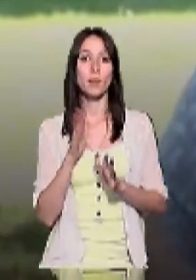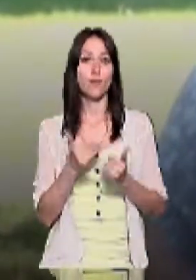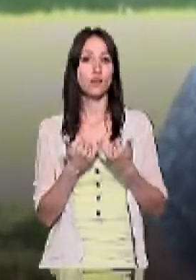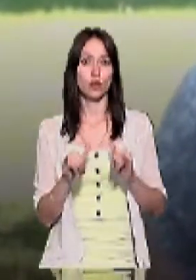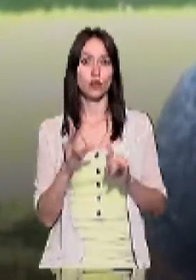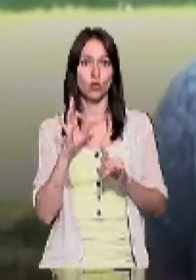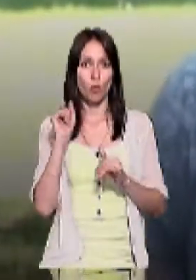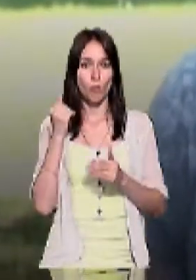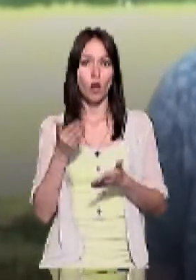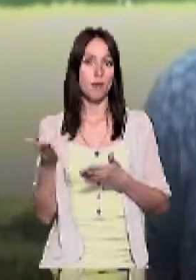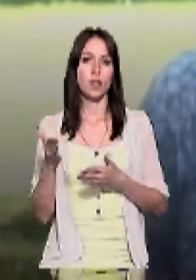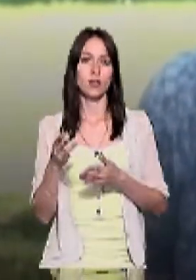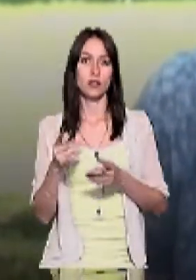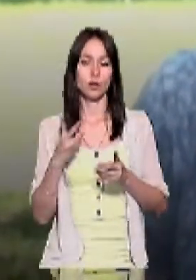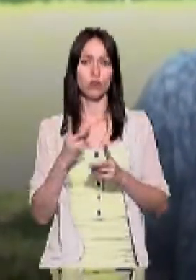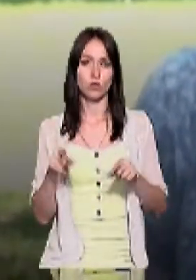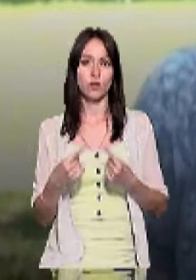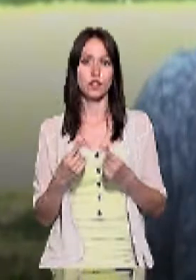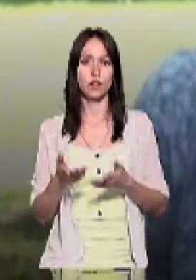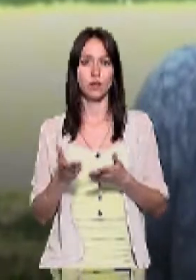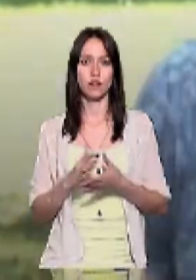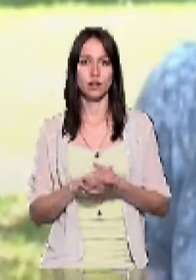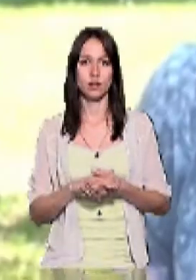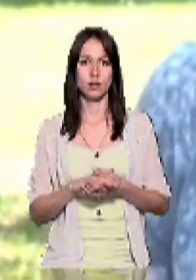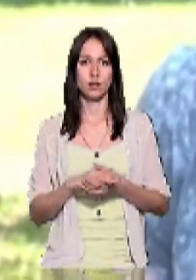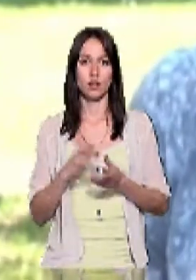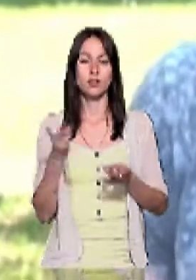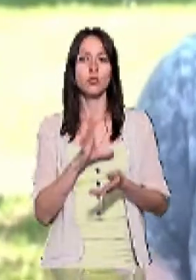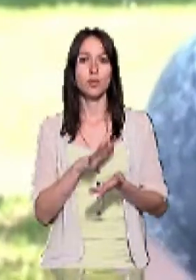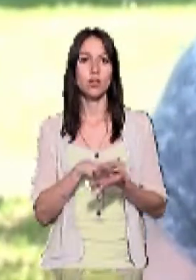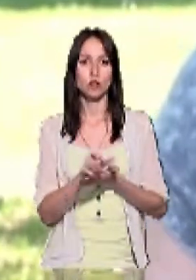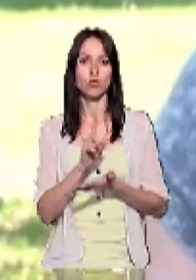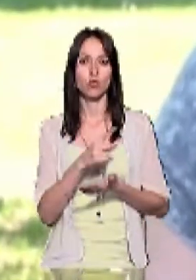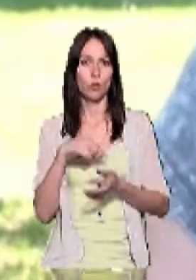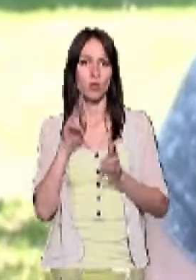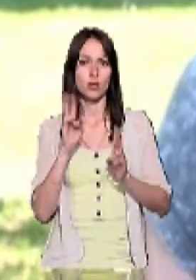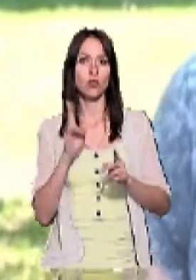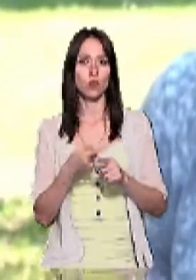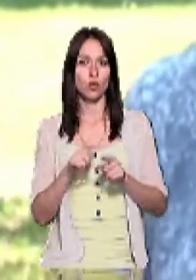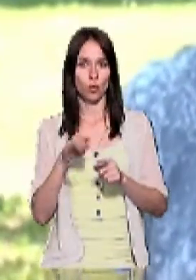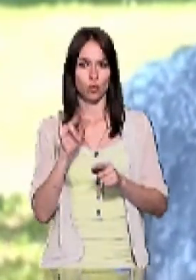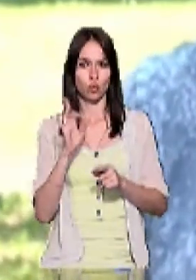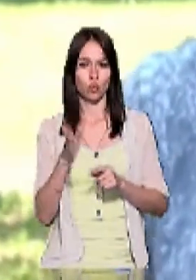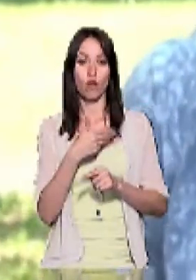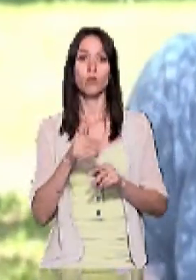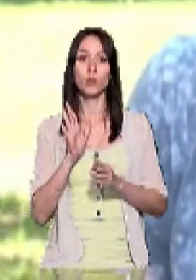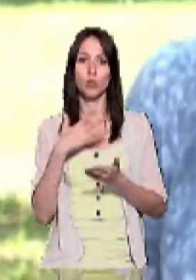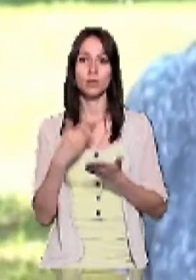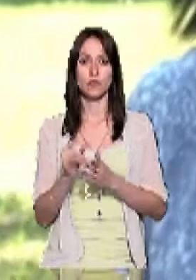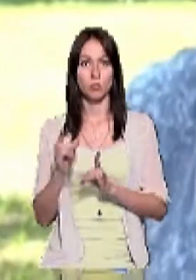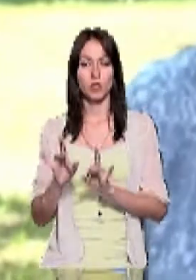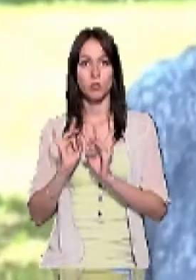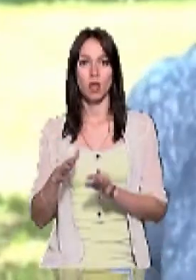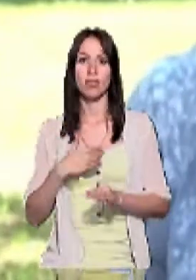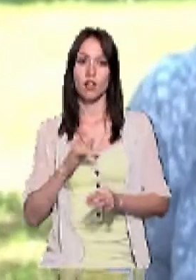пам'ятник, звичайно, не зітруть. Їм потрібно 4 покоління знищити, щоб ми не знали, хто такий Жуков. Ми будемо своїм дітям розповідати, наші